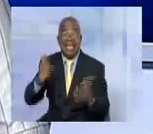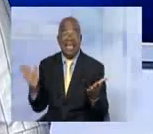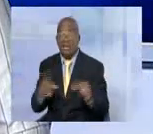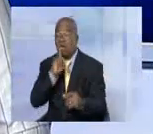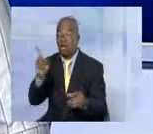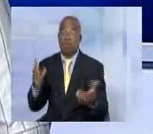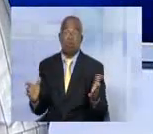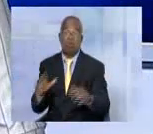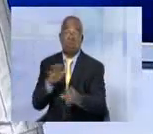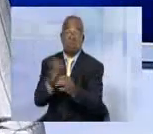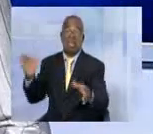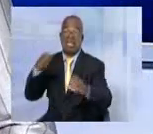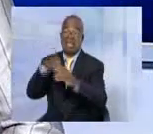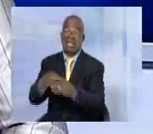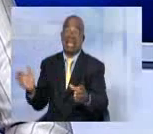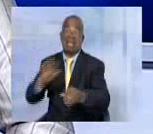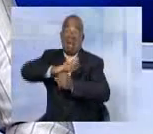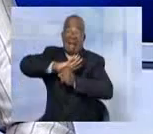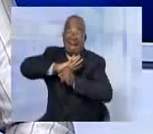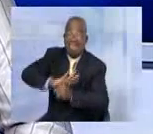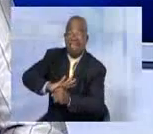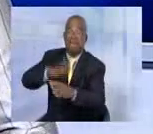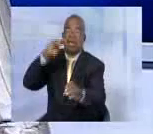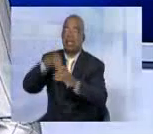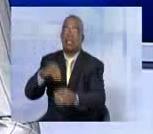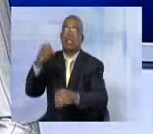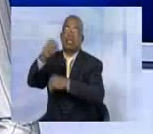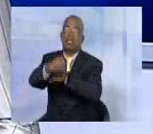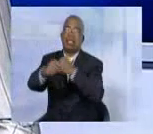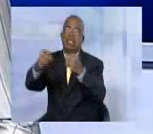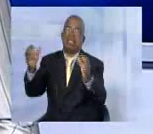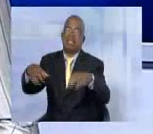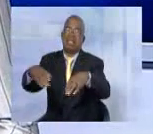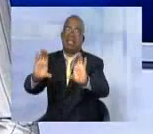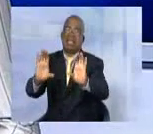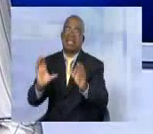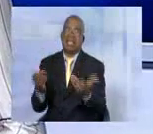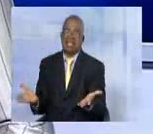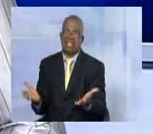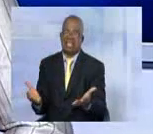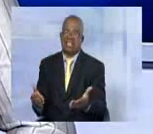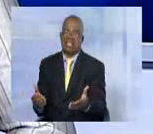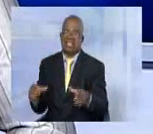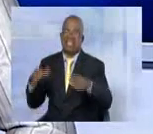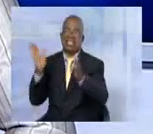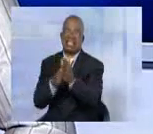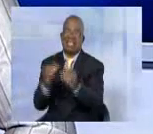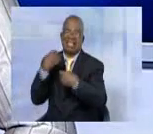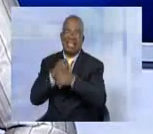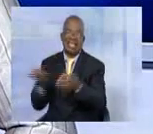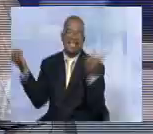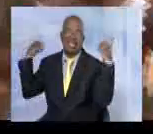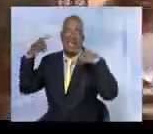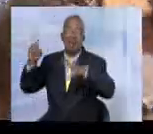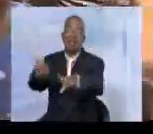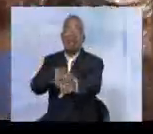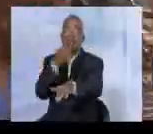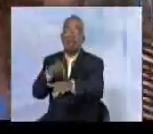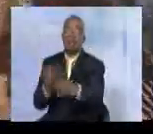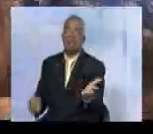dans des salles de classe vétustes qui datent de l'époque coloniale. Soro Corona, Kwadio Kwame, RTI Boaké.